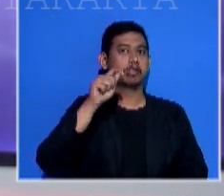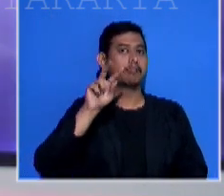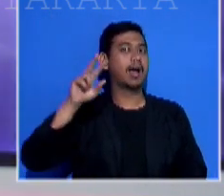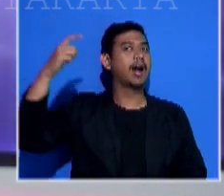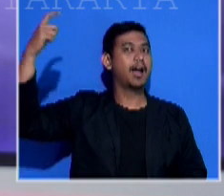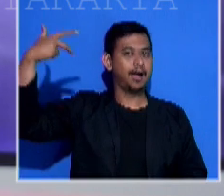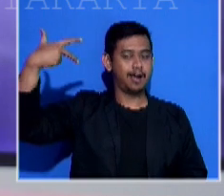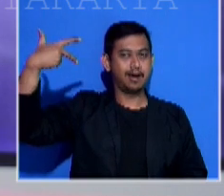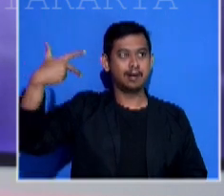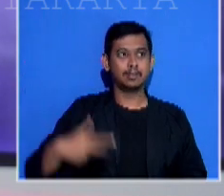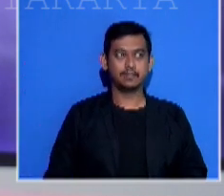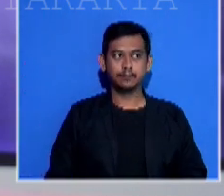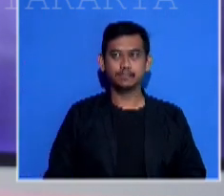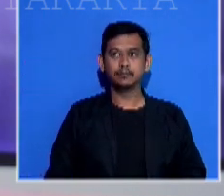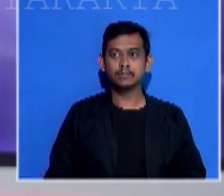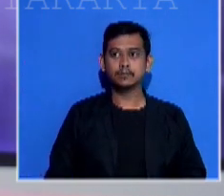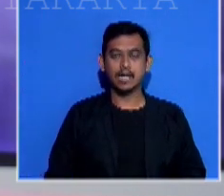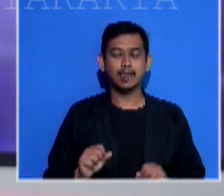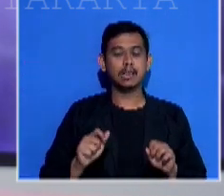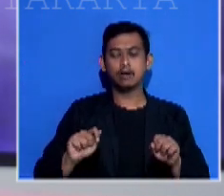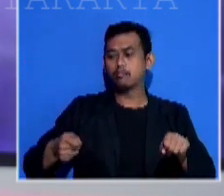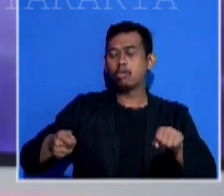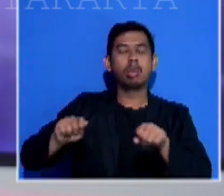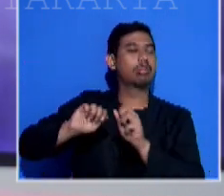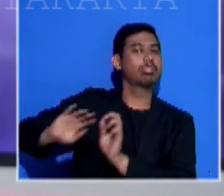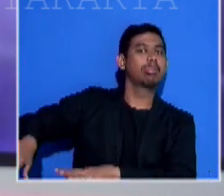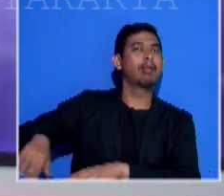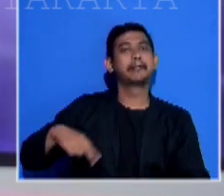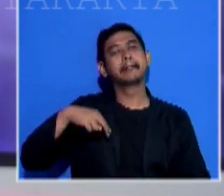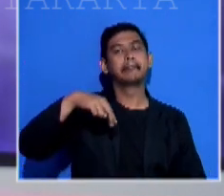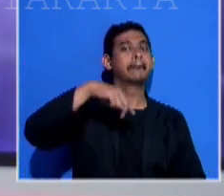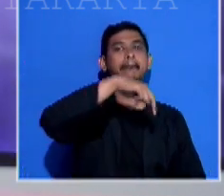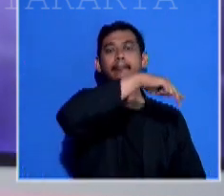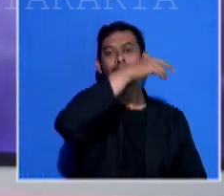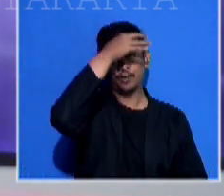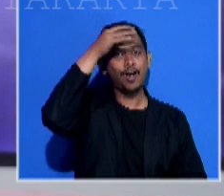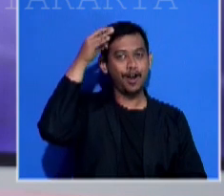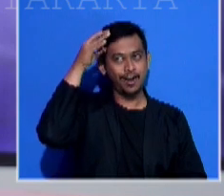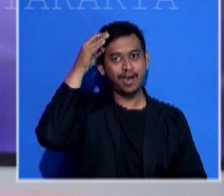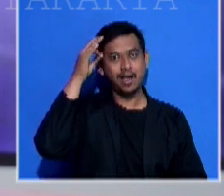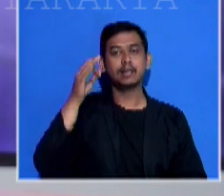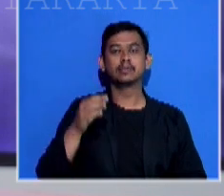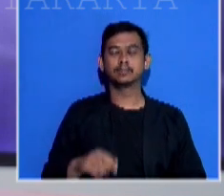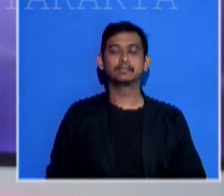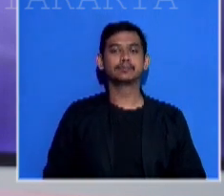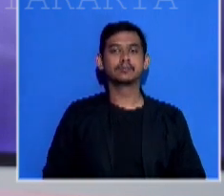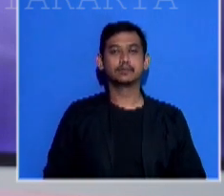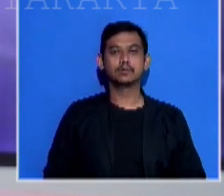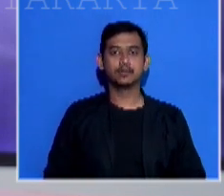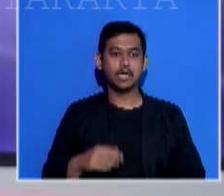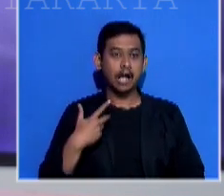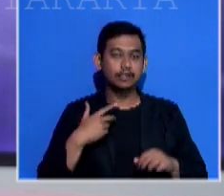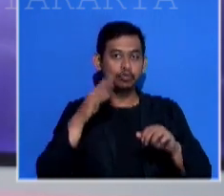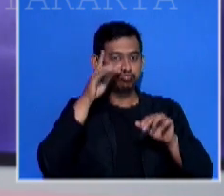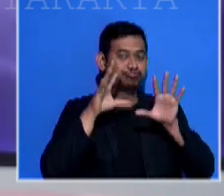dengan memanfaatkan kunci motor yang tertinggal. Akibatnya residivis asal Sumatera Selatan tersebut ditangkap polisi beserta barang bukti sepeda motor